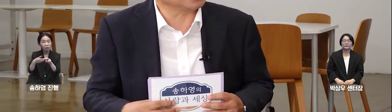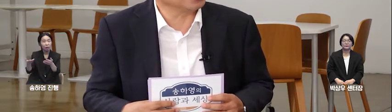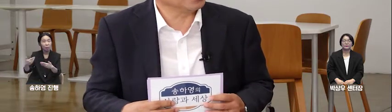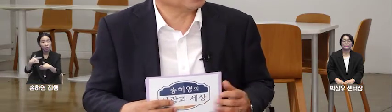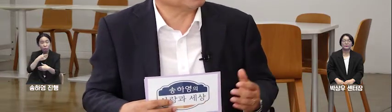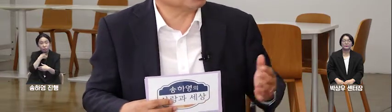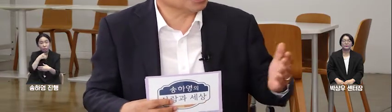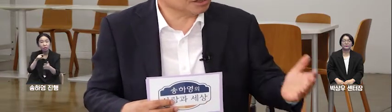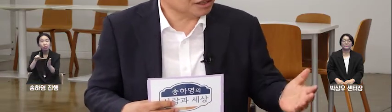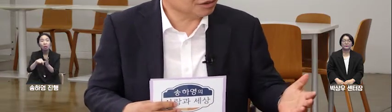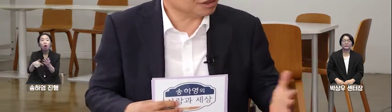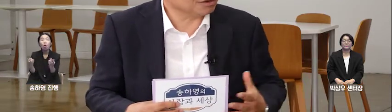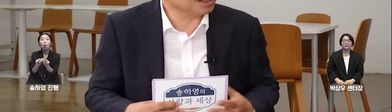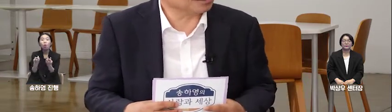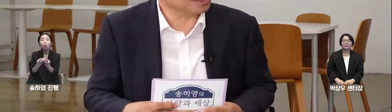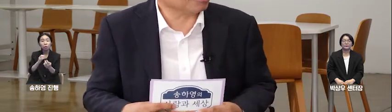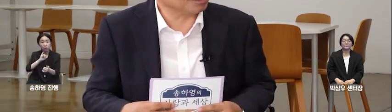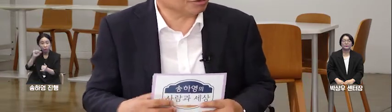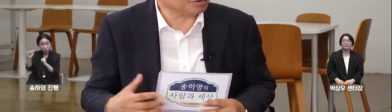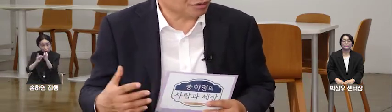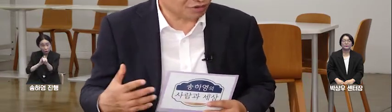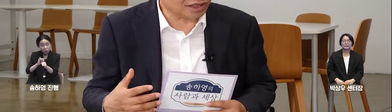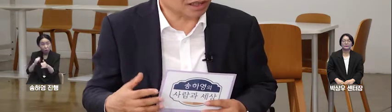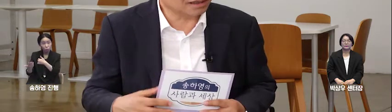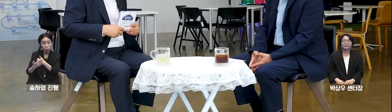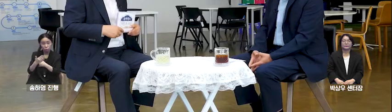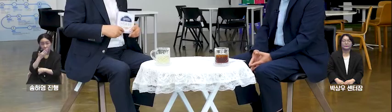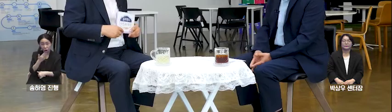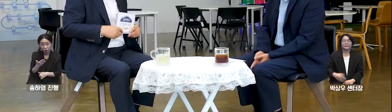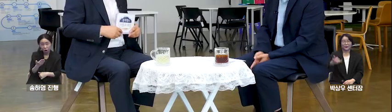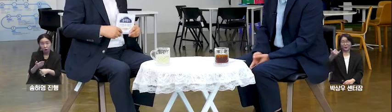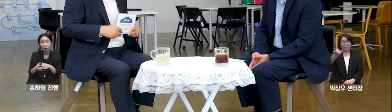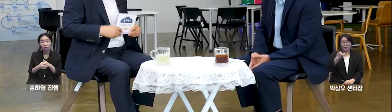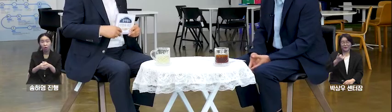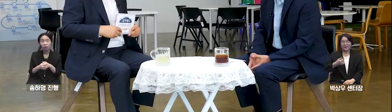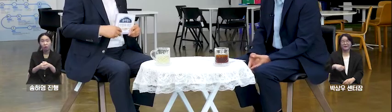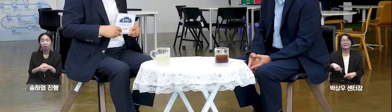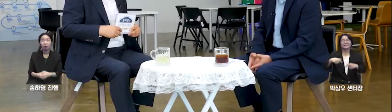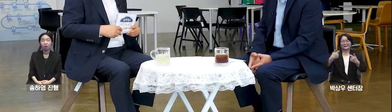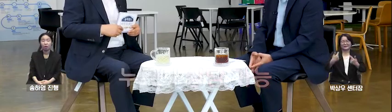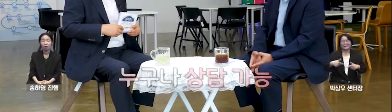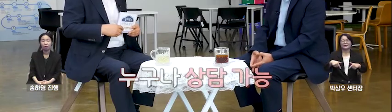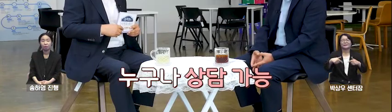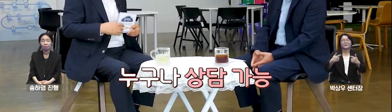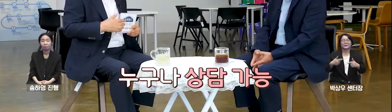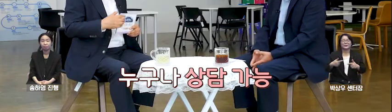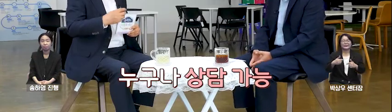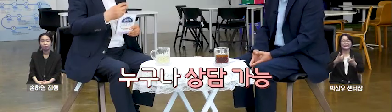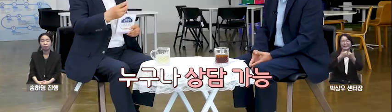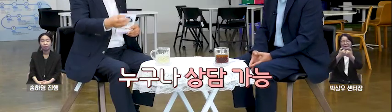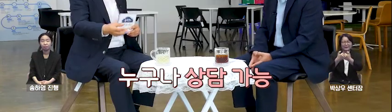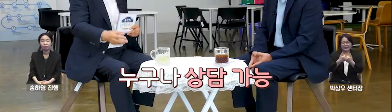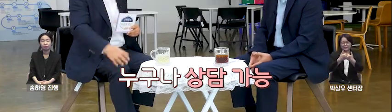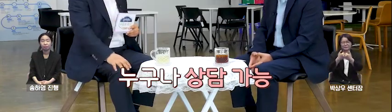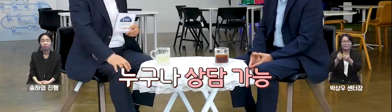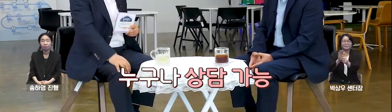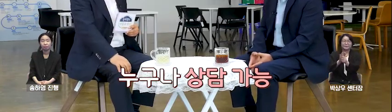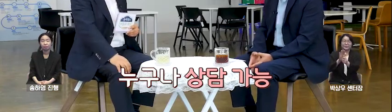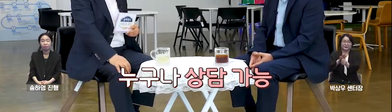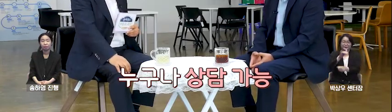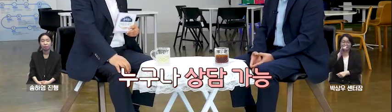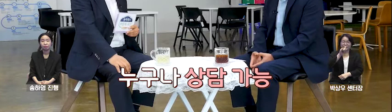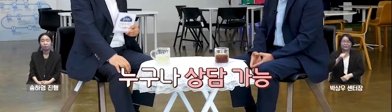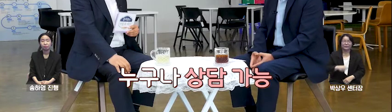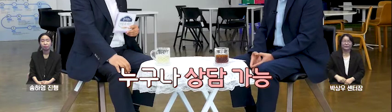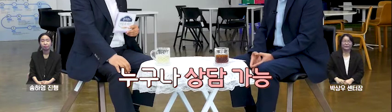받고 싶다. 그럼 여기다 어떻게 연락을 하고 하면 도움이 되나요? 예, 연락 주시면 얼마든지 그 늘 예, 상담을 받고 있고요.